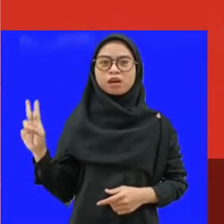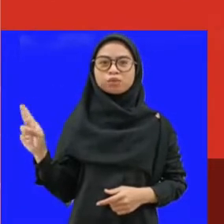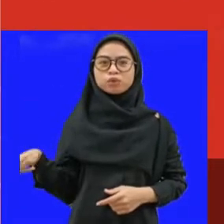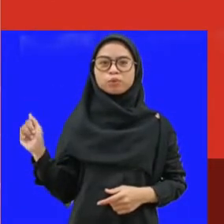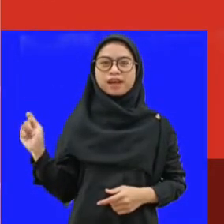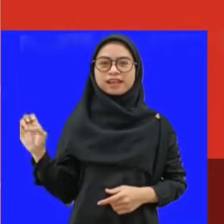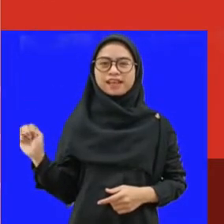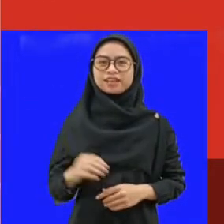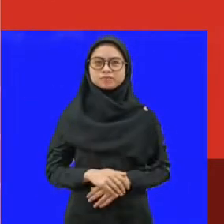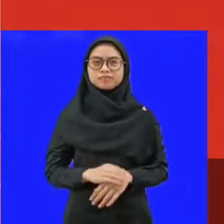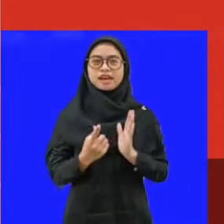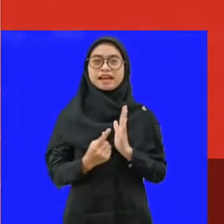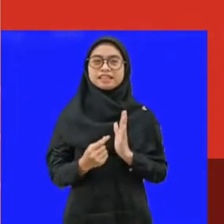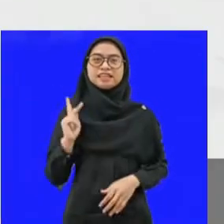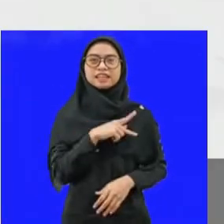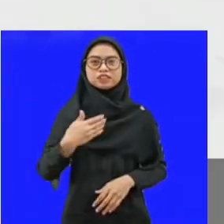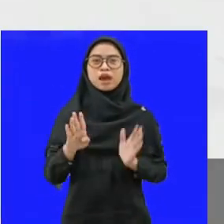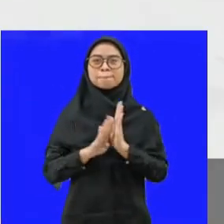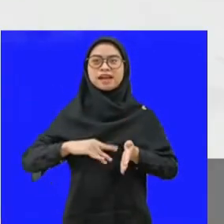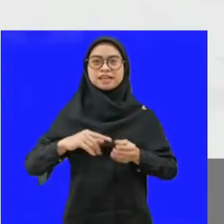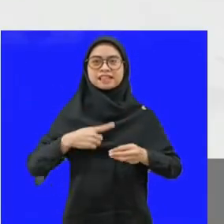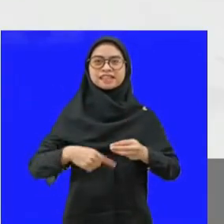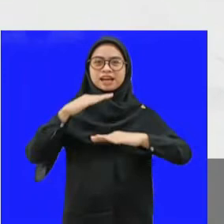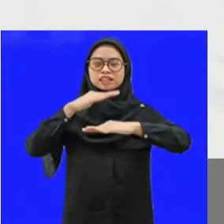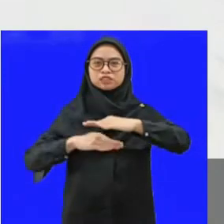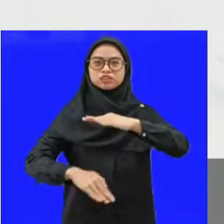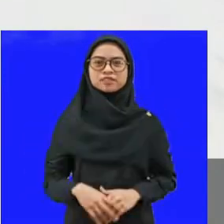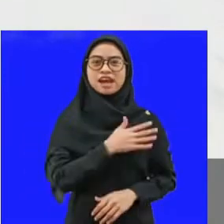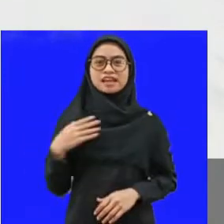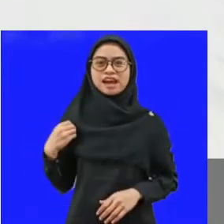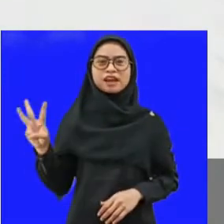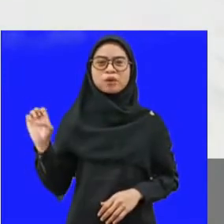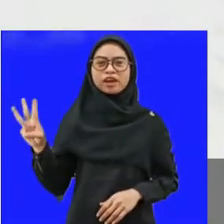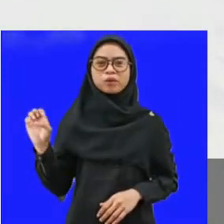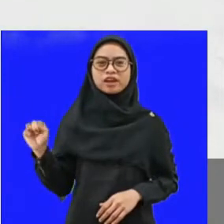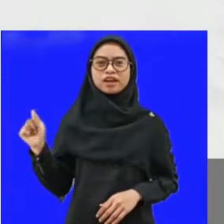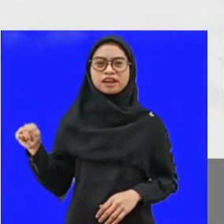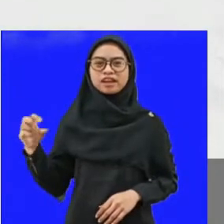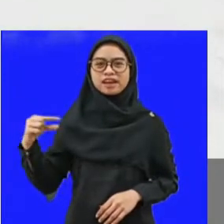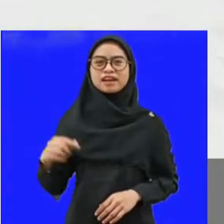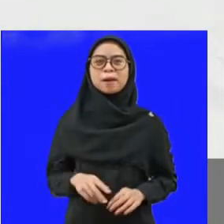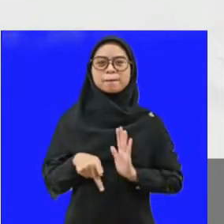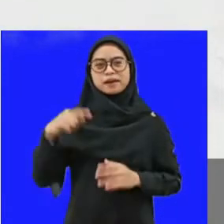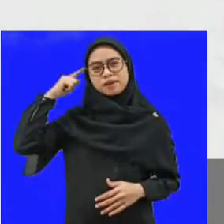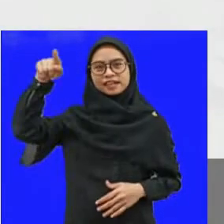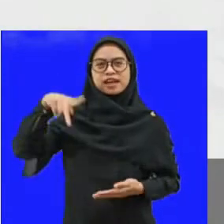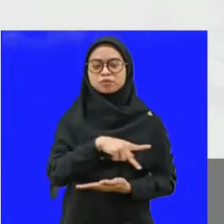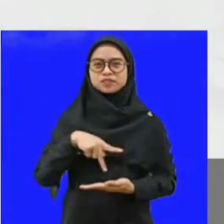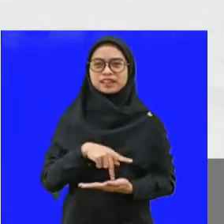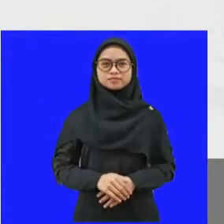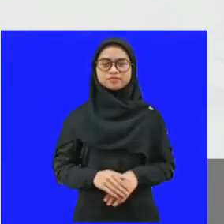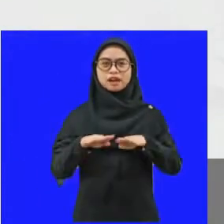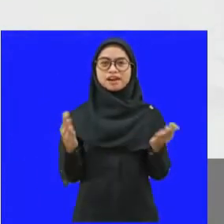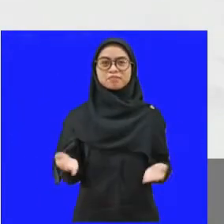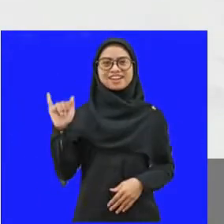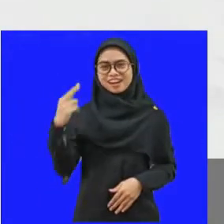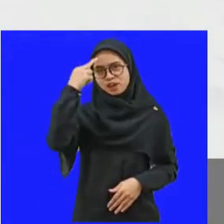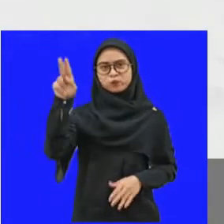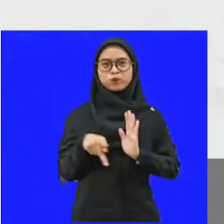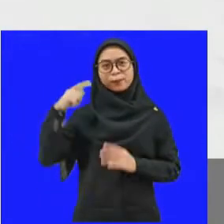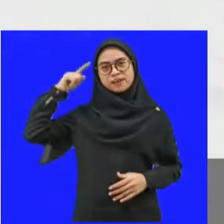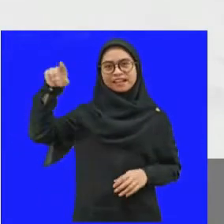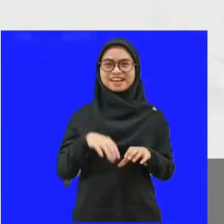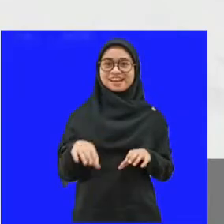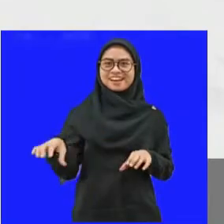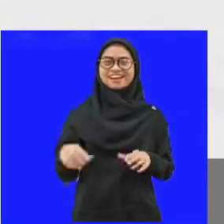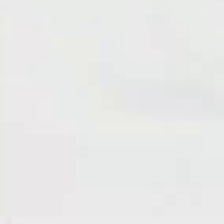atau kabupaten. Nah, tadi kita sudah belajar tentang struktur dan wewenang pemerintah pusat.